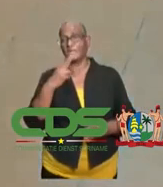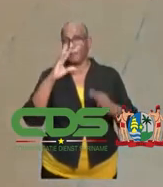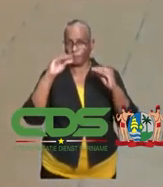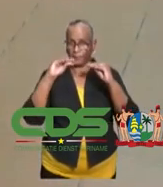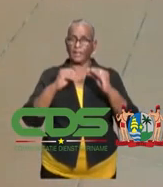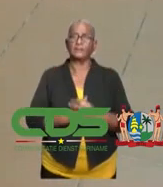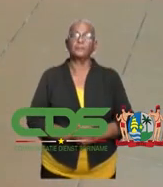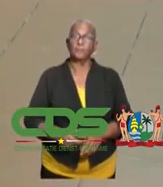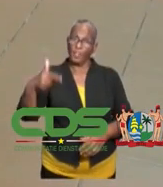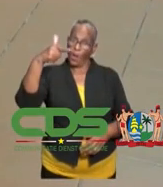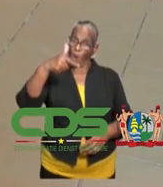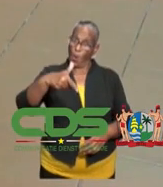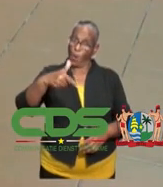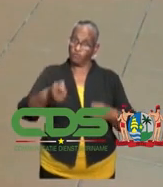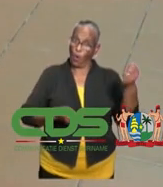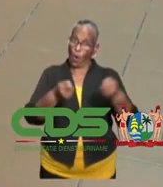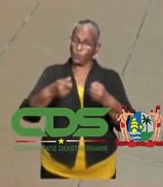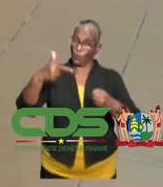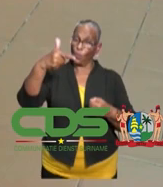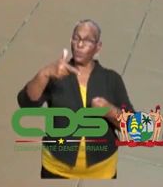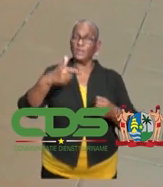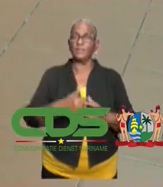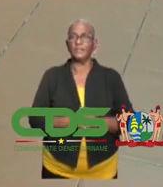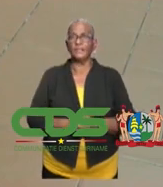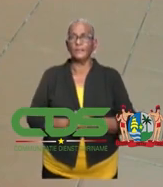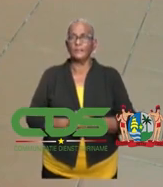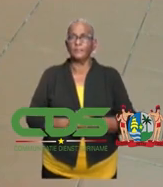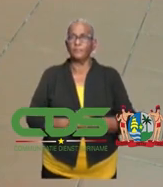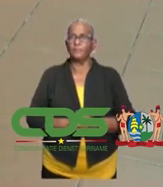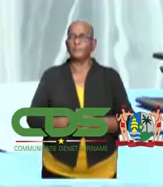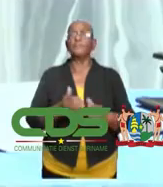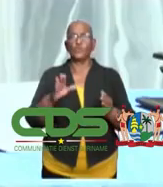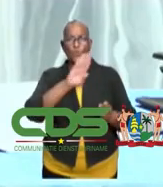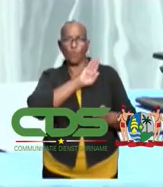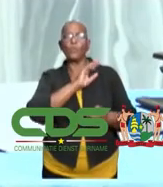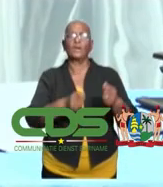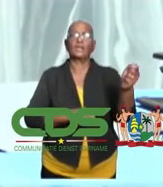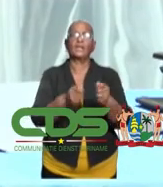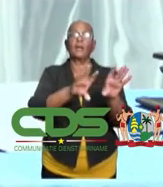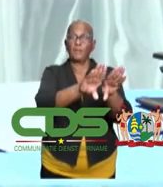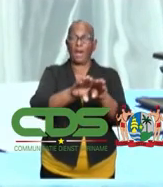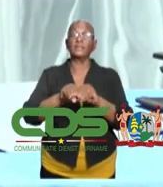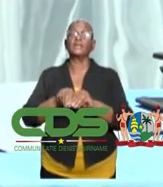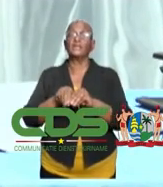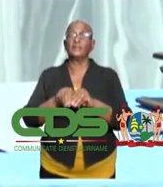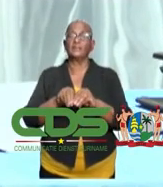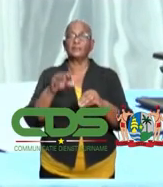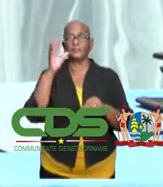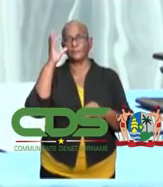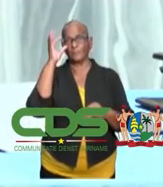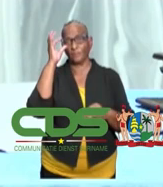Bij brandstofprijzen, daar hebben we ook als regering maatregelen getroffen. In feite zouden